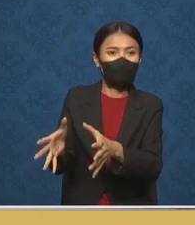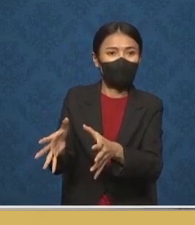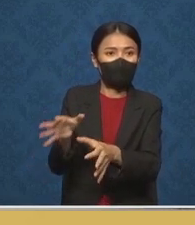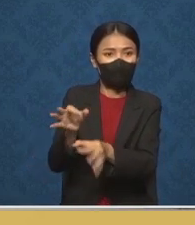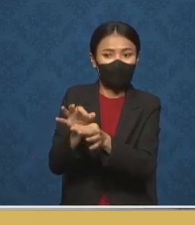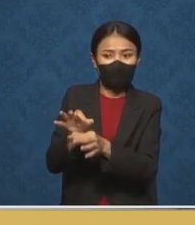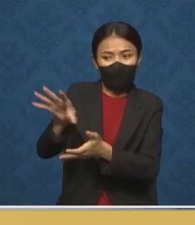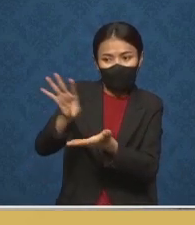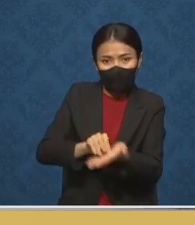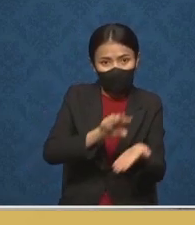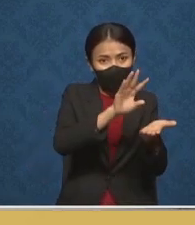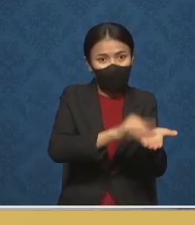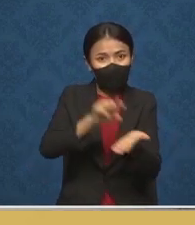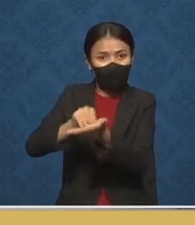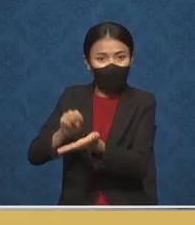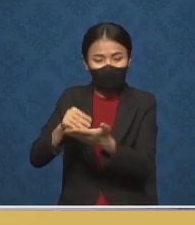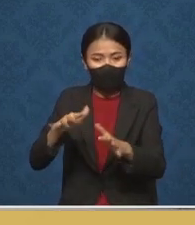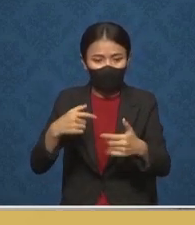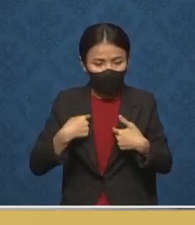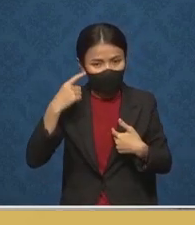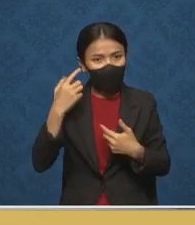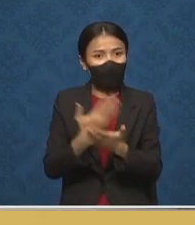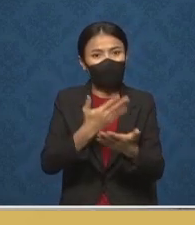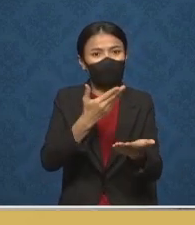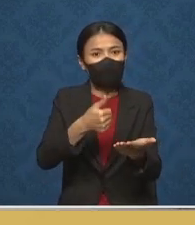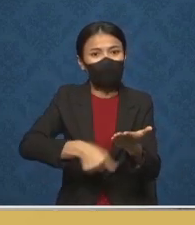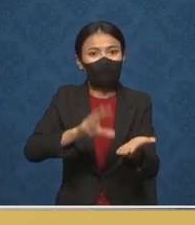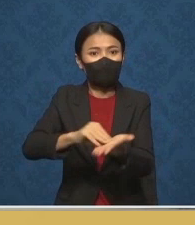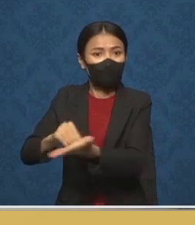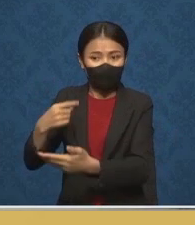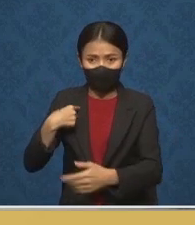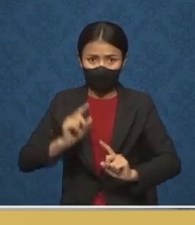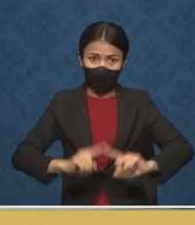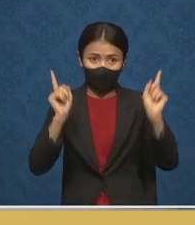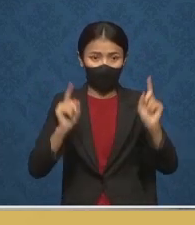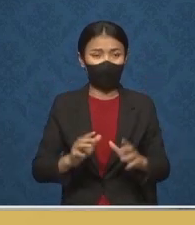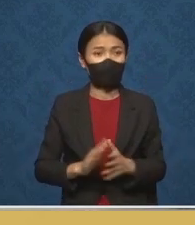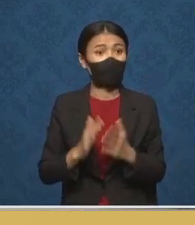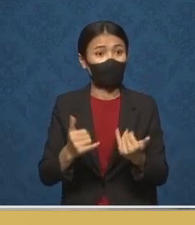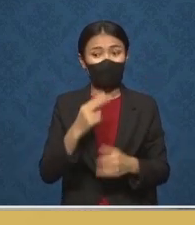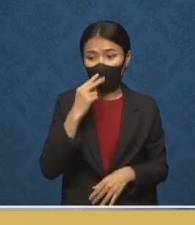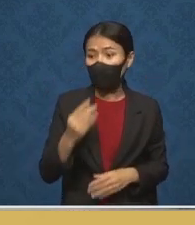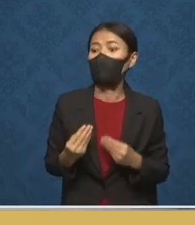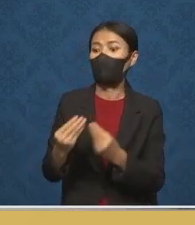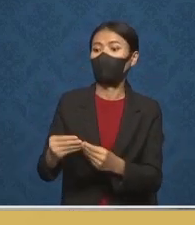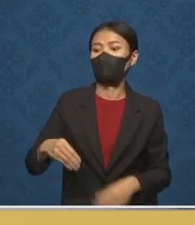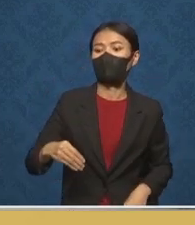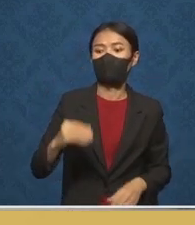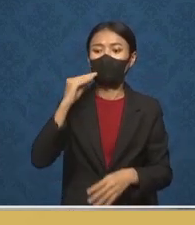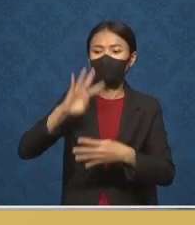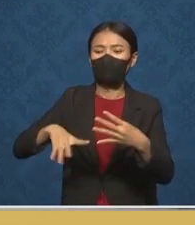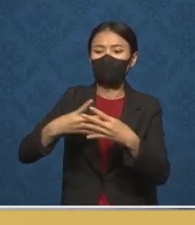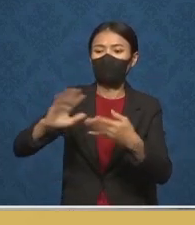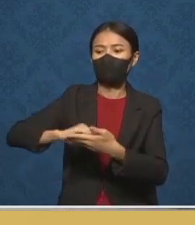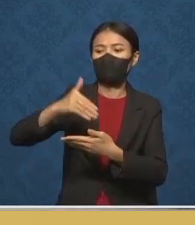าไปเพื่อหาผลประโยชน์ในแง่มุมอาจจะอ้างว่าให้ทะเบียนราษฎรเป็นผู้พิสูจน์แต่ว่าง